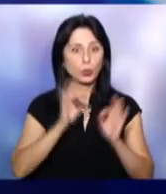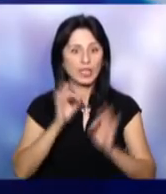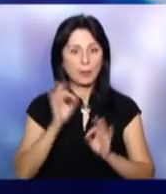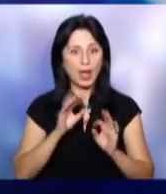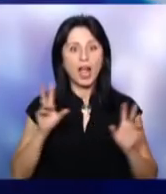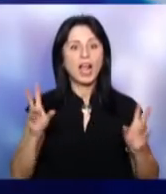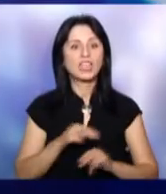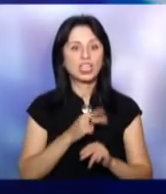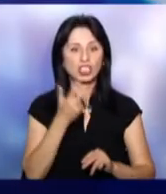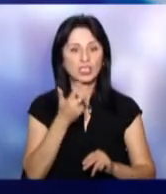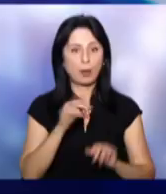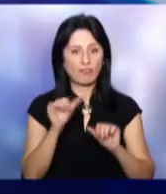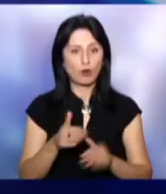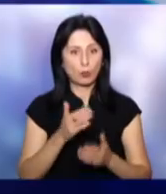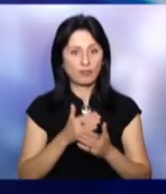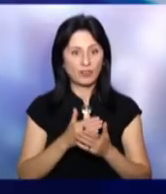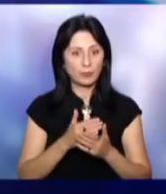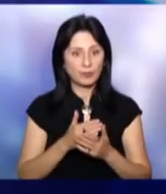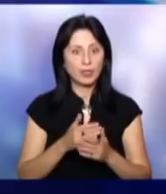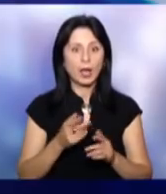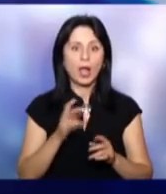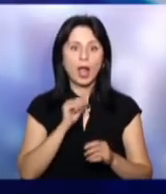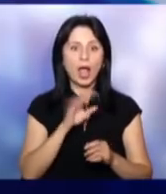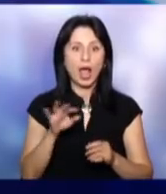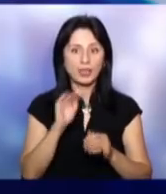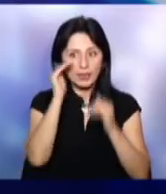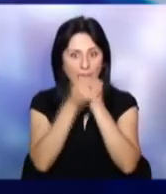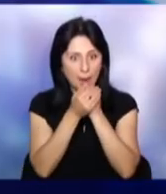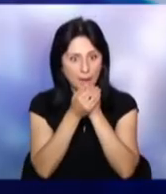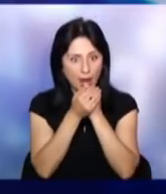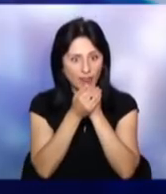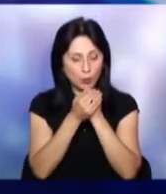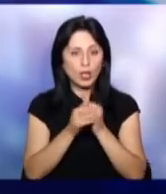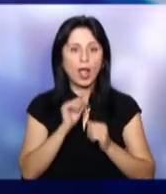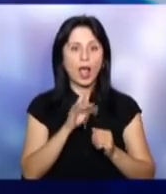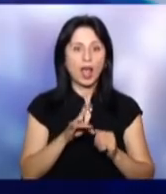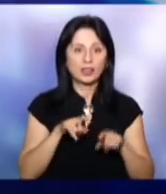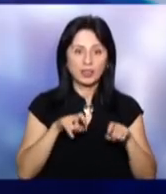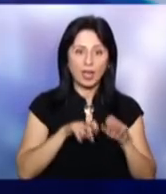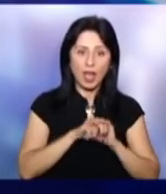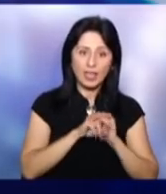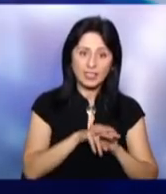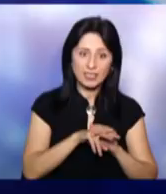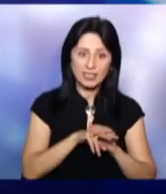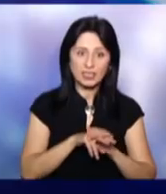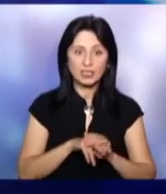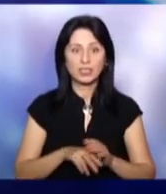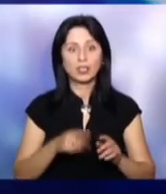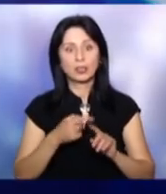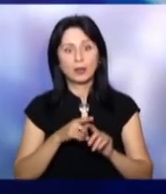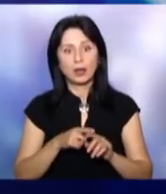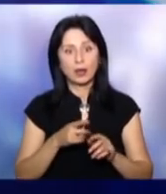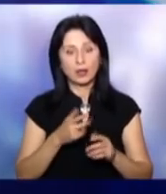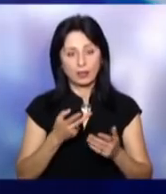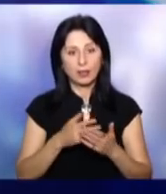არის გადარჩენის, ხო, რა ანუ და თავი მოიმკვდარონოს და იმალოს კომუფლაჟით შეიმოსოს და სიბრალული